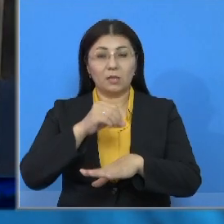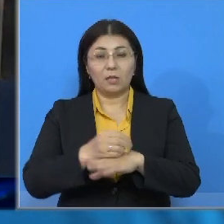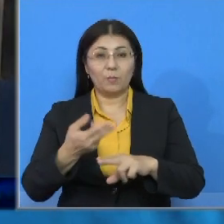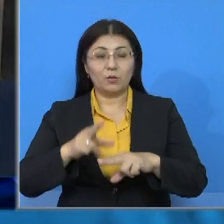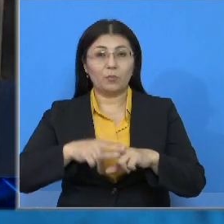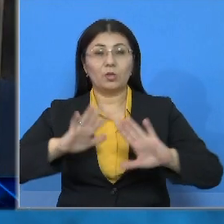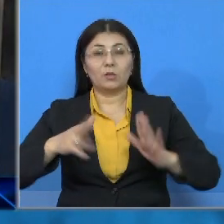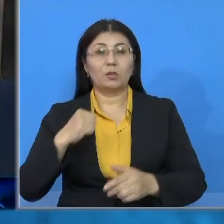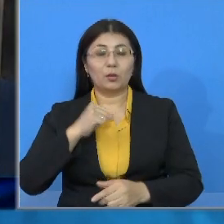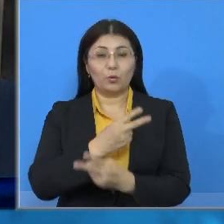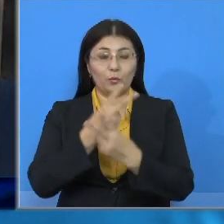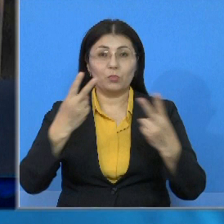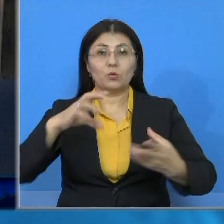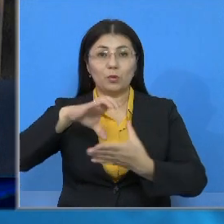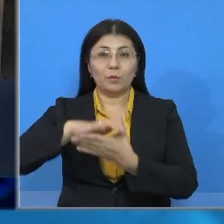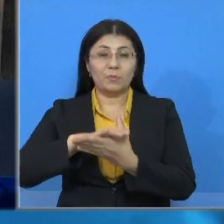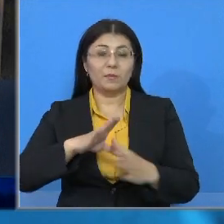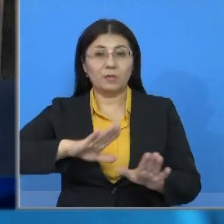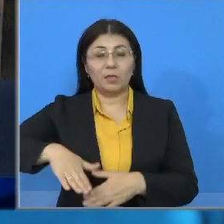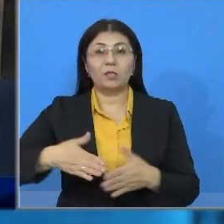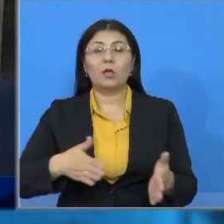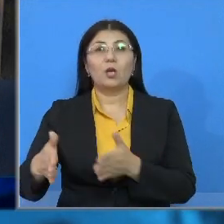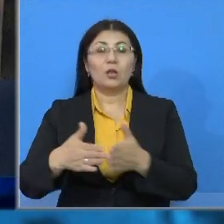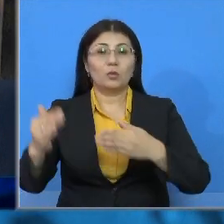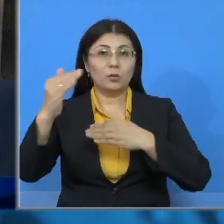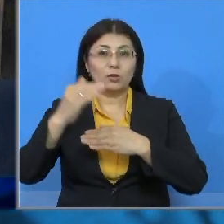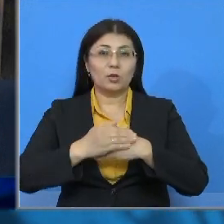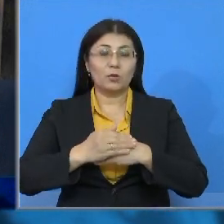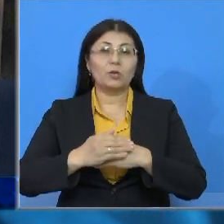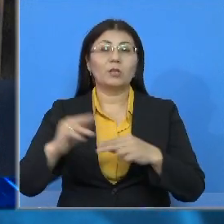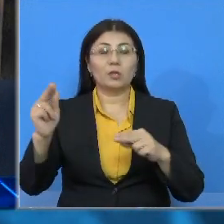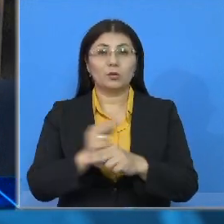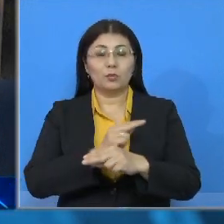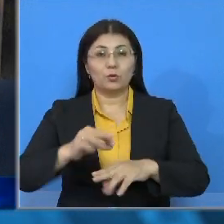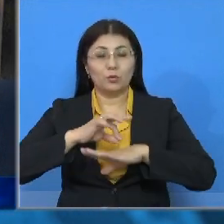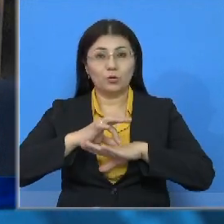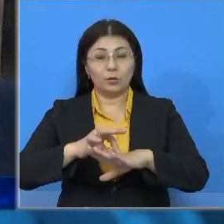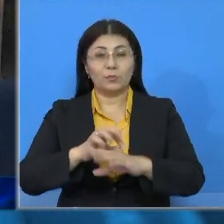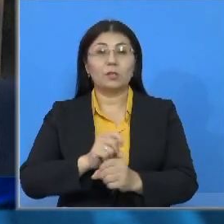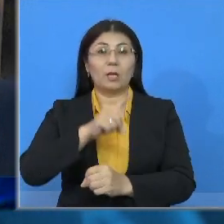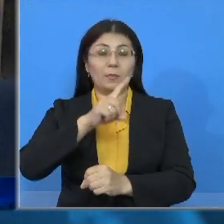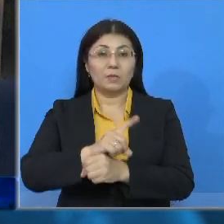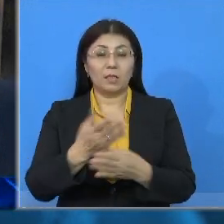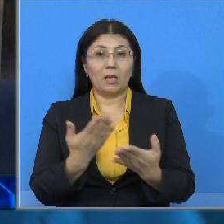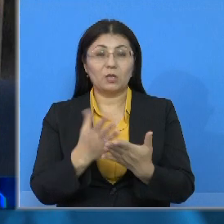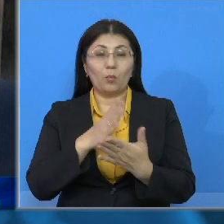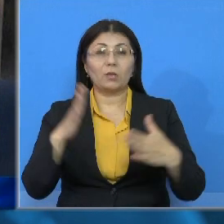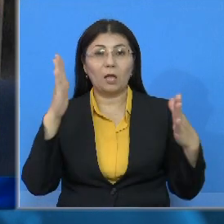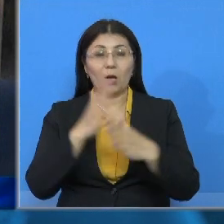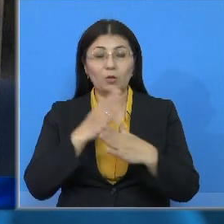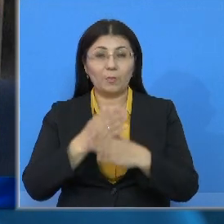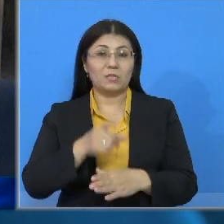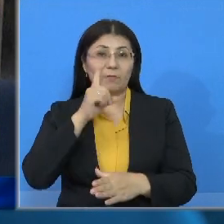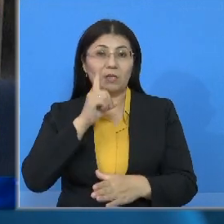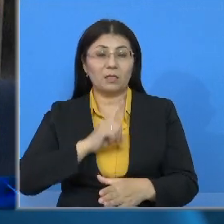мұндағы жағдайды өзі көріп танысты. Кейін жолды дереу жауып, жөндеу жұмыстарын жүргізуді тапсырды. Қазіргі кезде ауа райы да